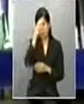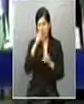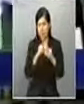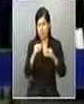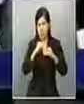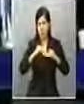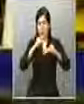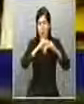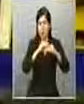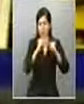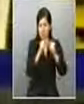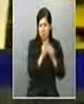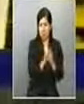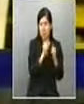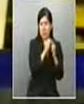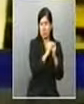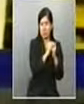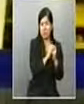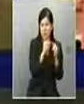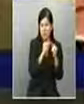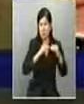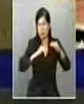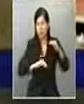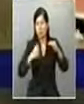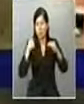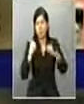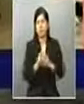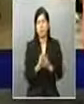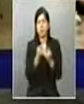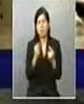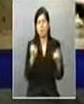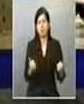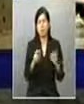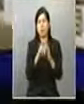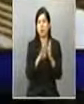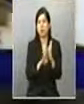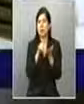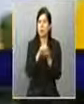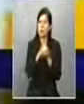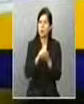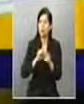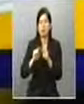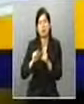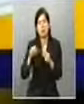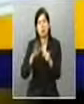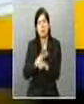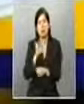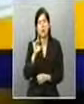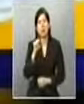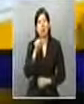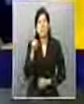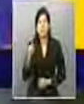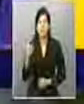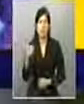ณ 7-7.8% แต่ด้วยระบบสาธารณูปโภคที่ยังไม่พร้อม 100% มีความต้องการพลังงานสูงรวมถึง